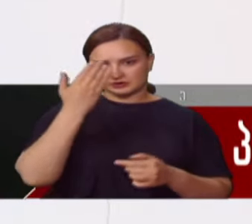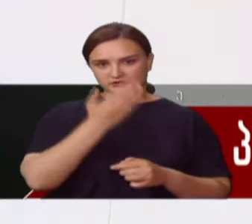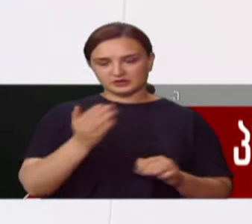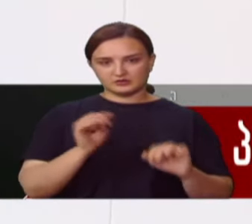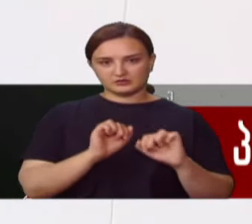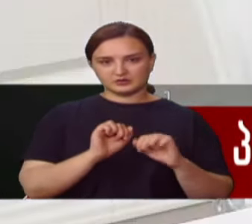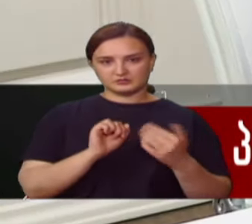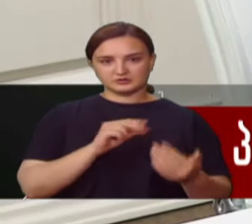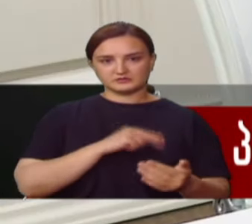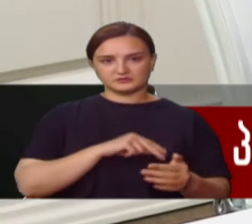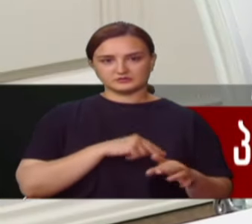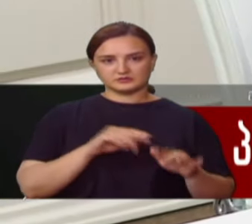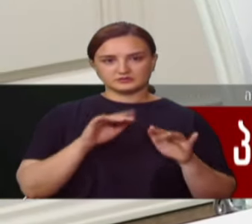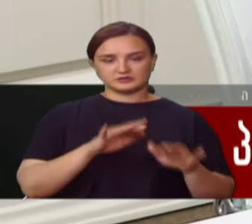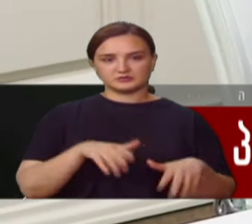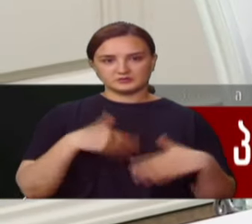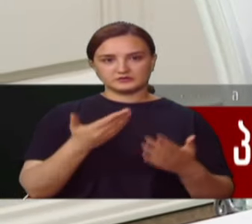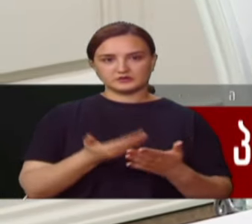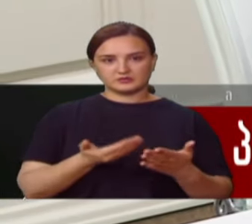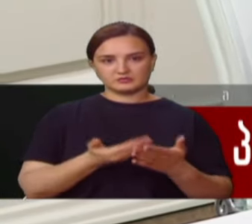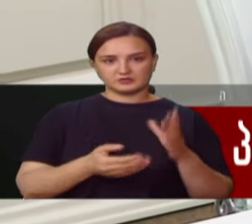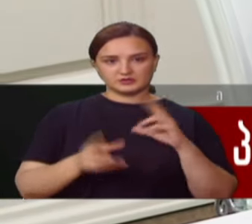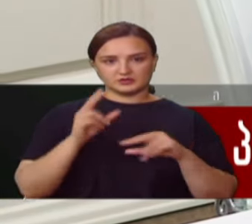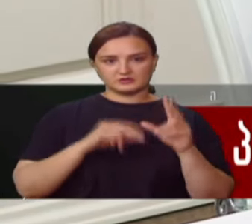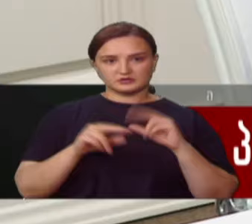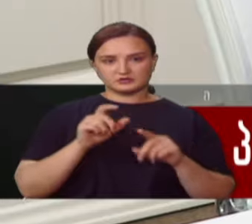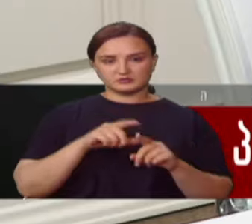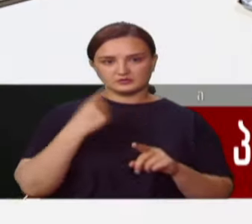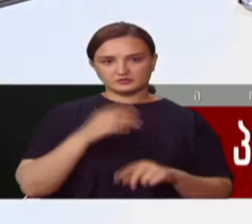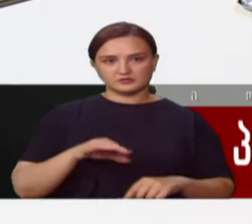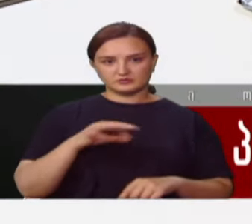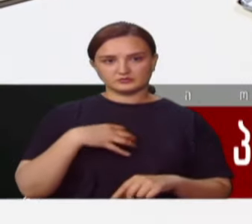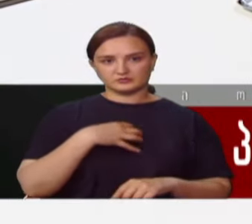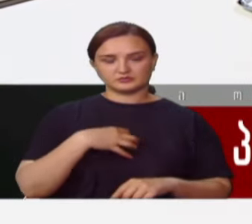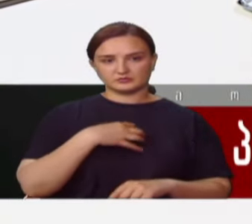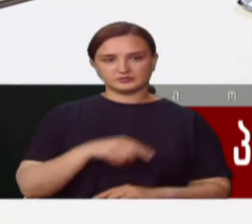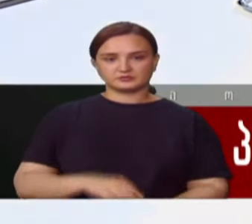damtsolis institutis sakmenobis da misi rekomendatsiebis gatvalisinebis mishnalobas gausva khazi.